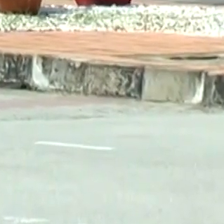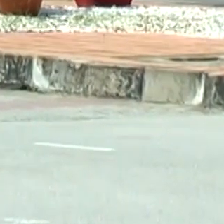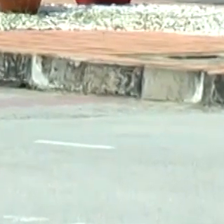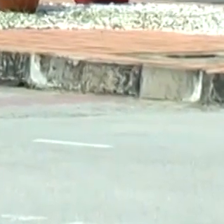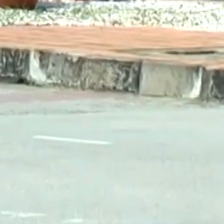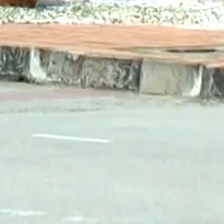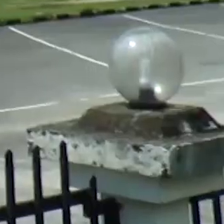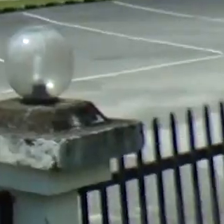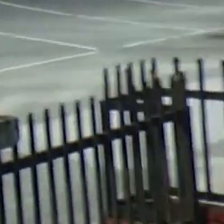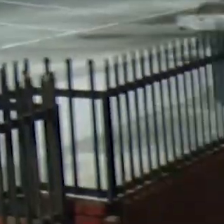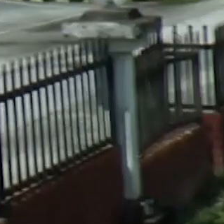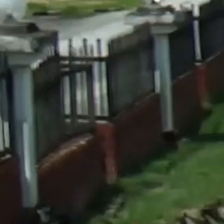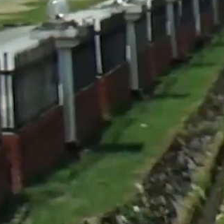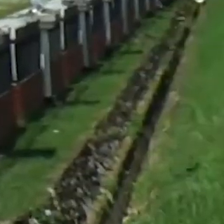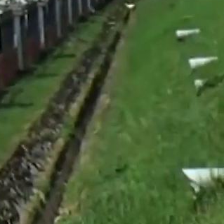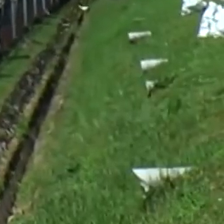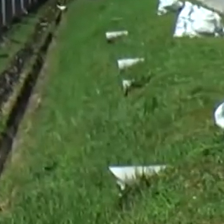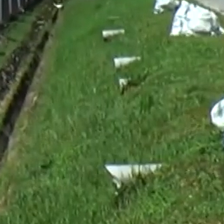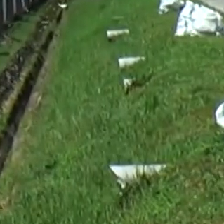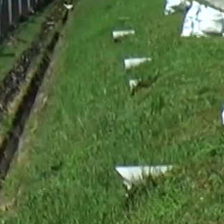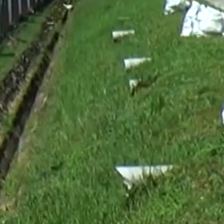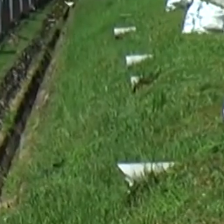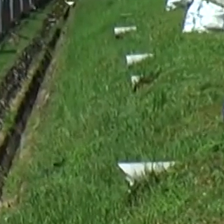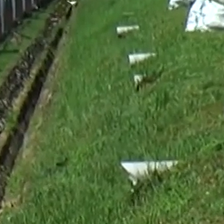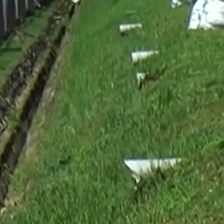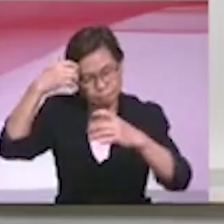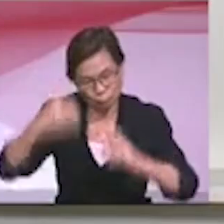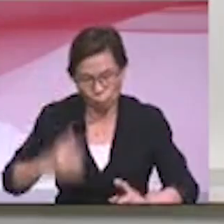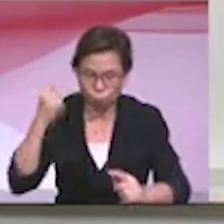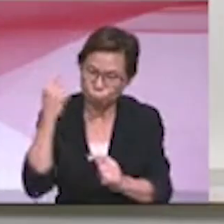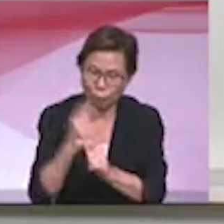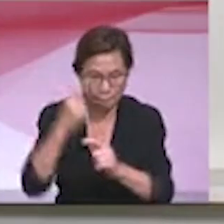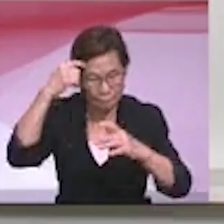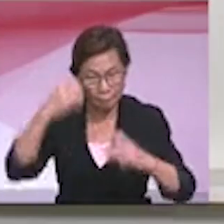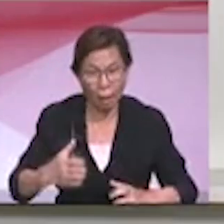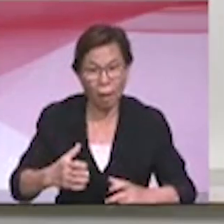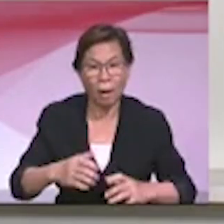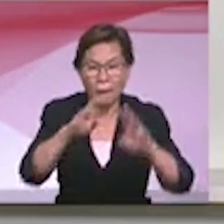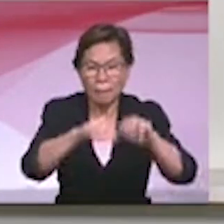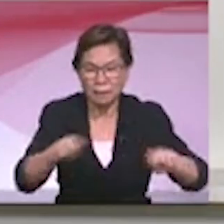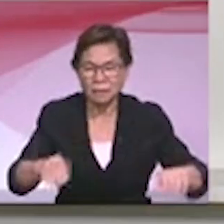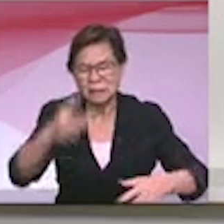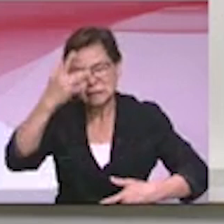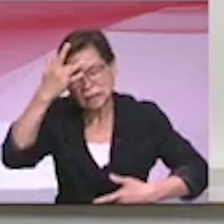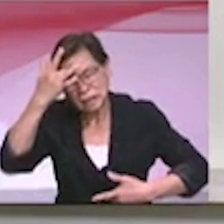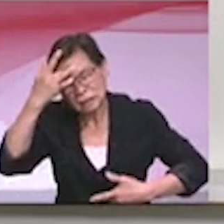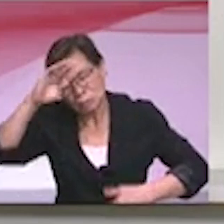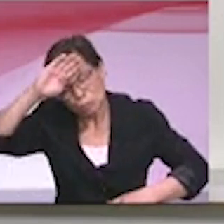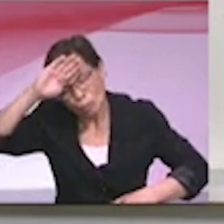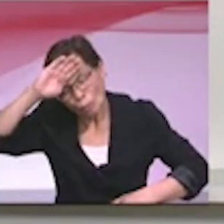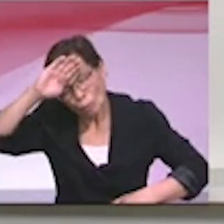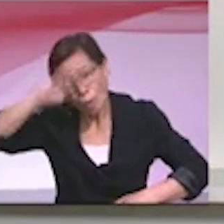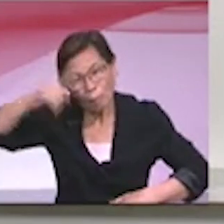penjelasan. Setakat hari ini, kita kekal dengan keputusan iaitu pelajar yang bergejala